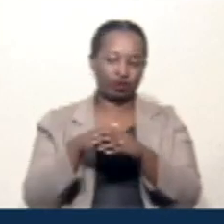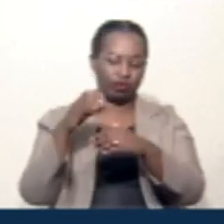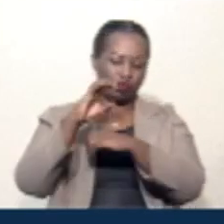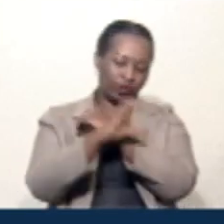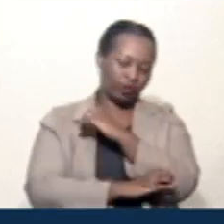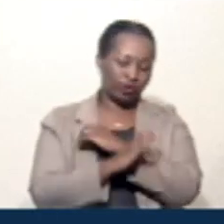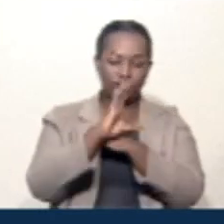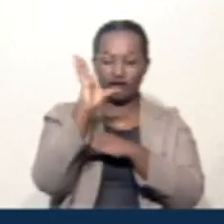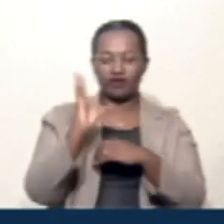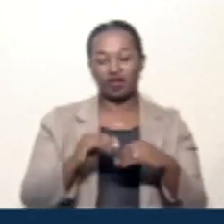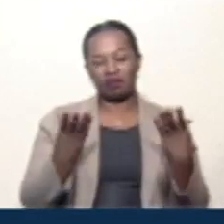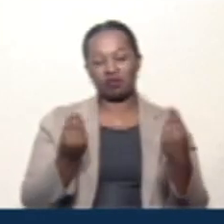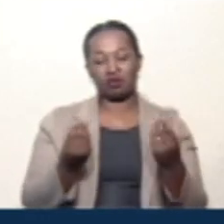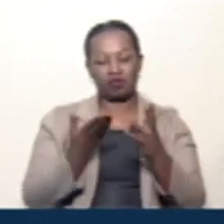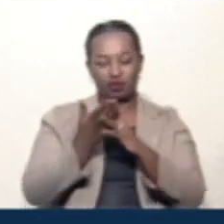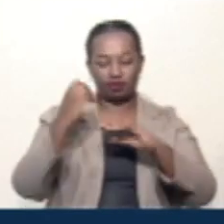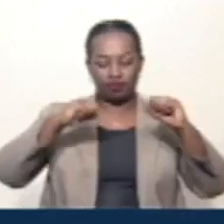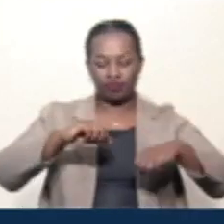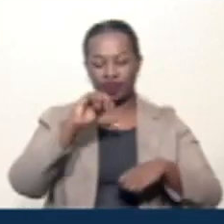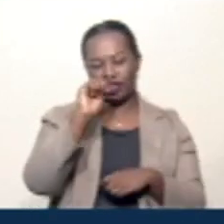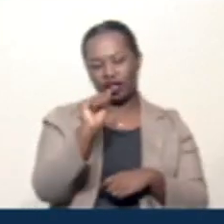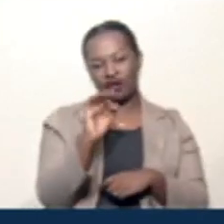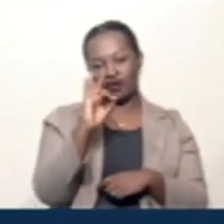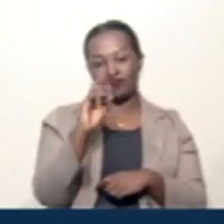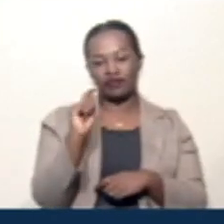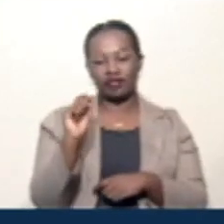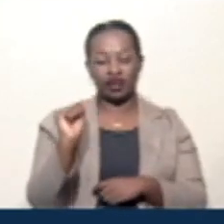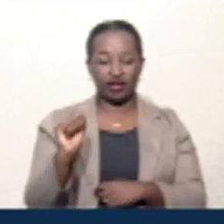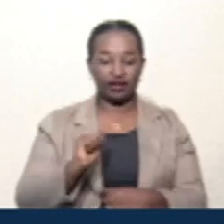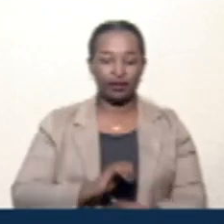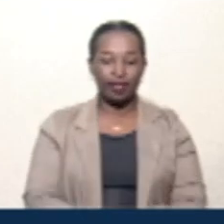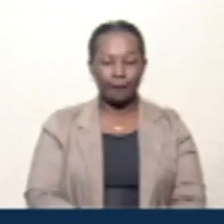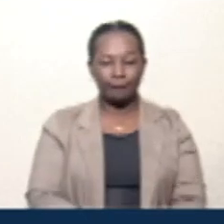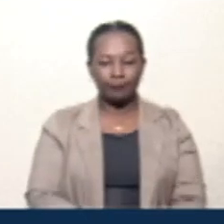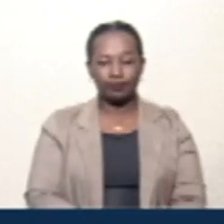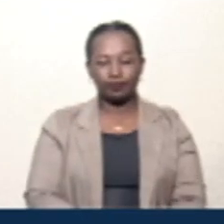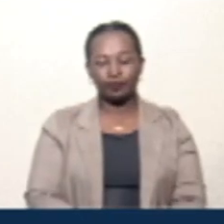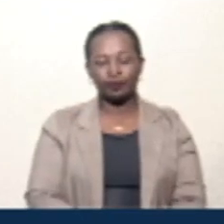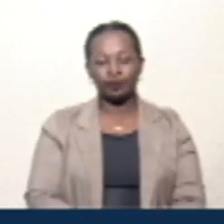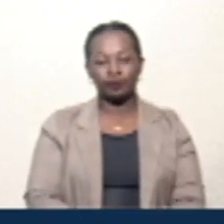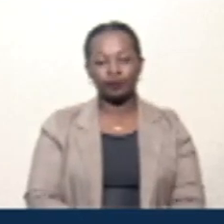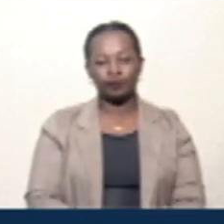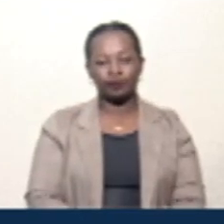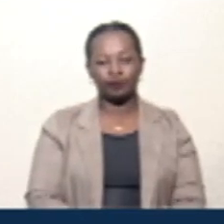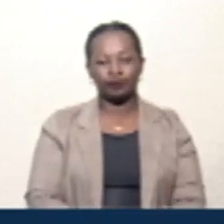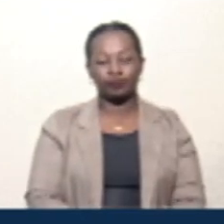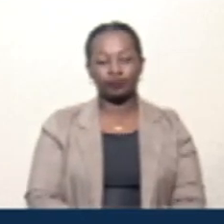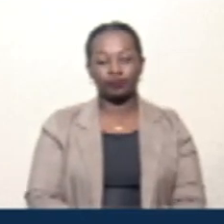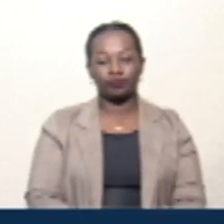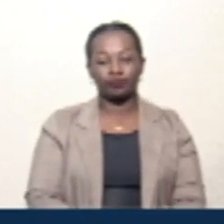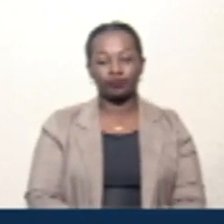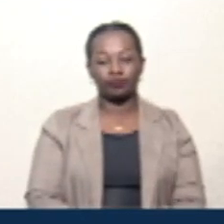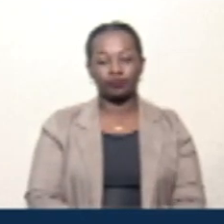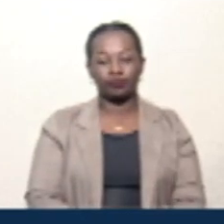mu masezerano ya CFTA. Who are part of the guided trade initiative, which demonstrates a state of readiness to